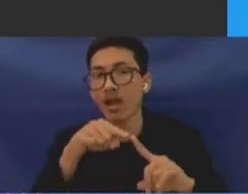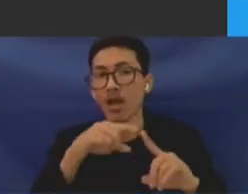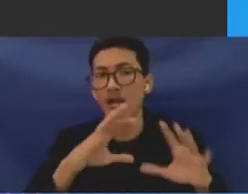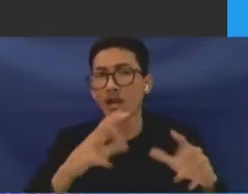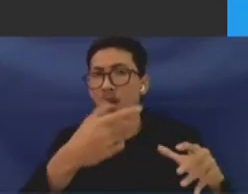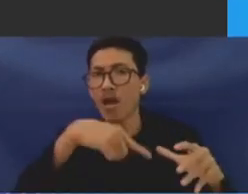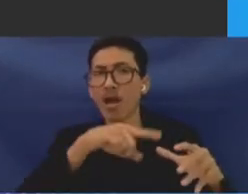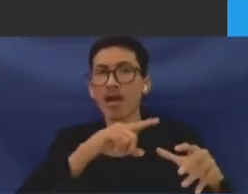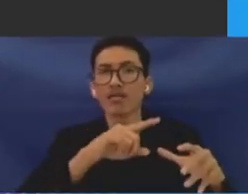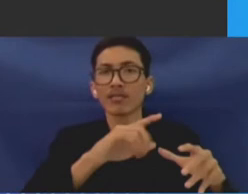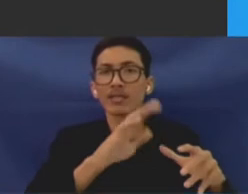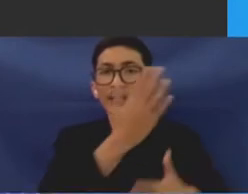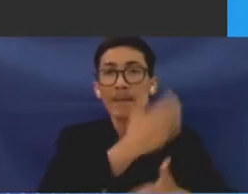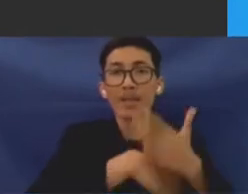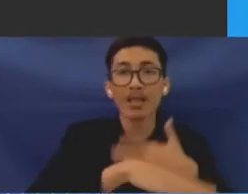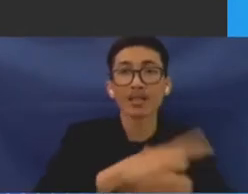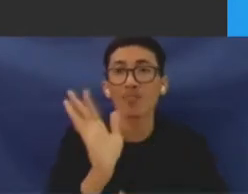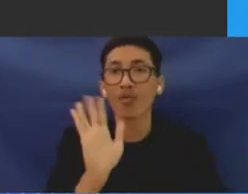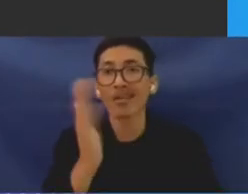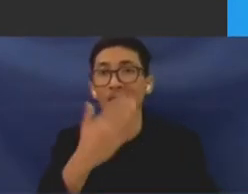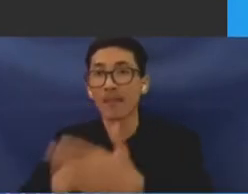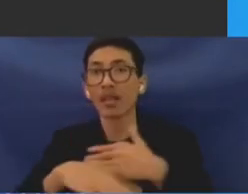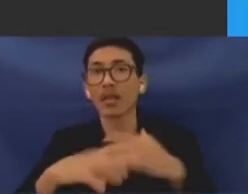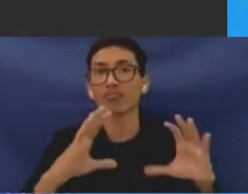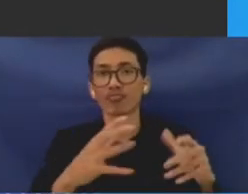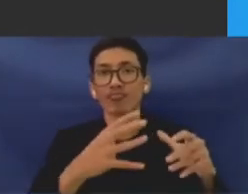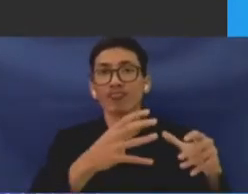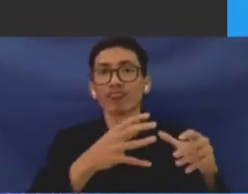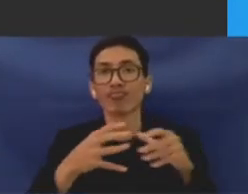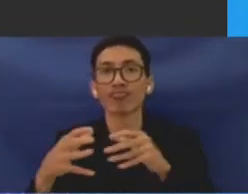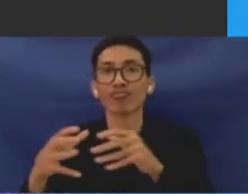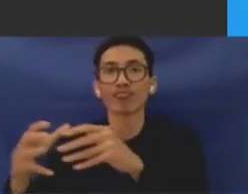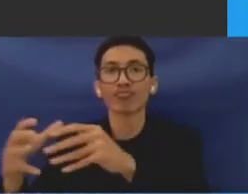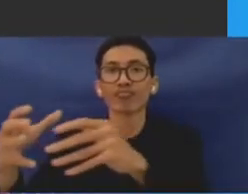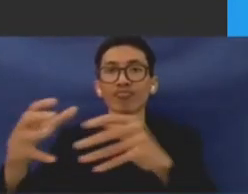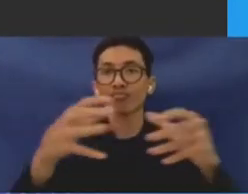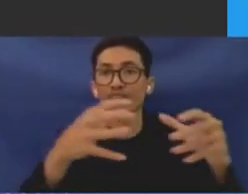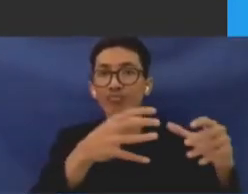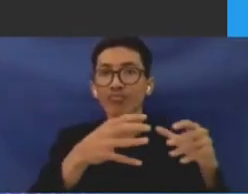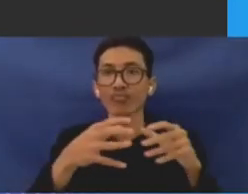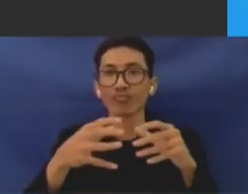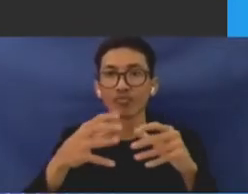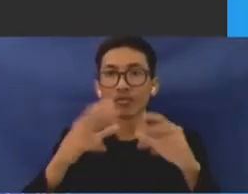kita jalan-jalan bareng. Nah, Mbak Kakak juga yang salah satu